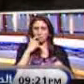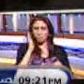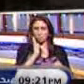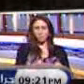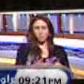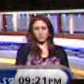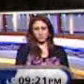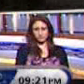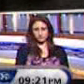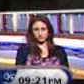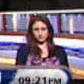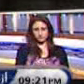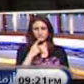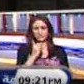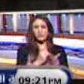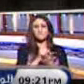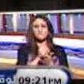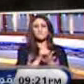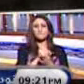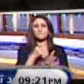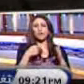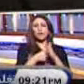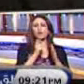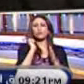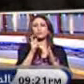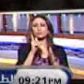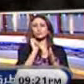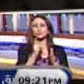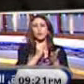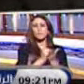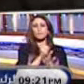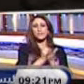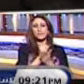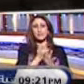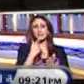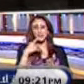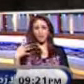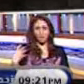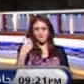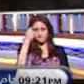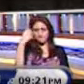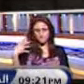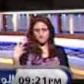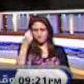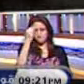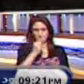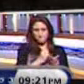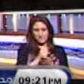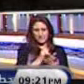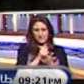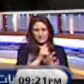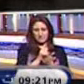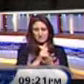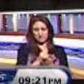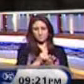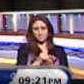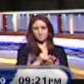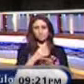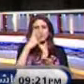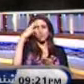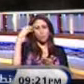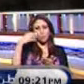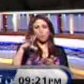دي مدرسه مستاجره، يعني المدرسه في الملاك بتاع هؤلاء المدرسه جزء من